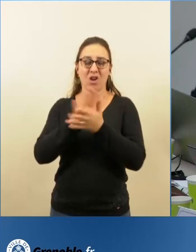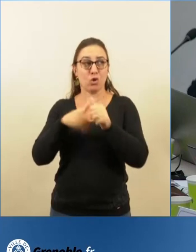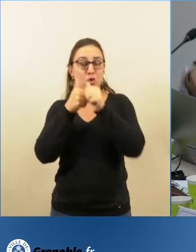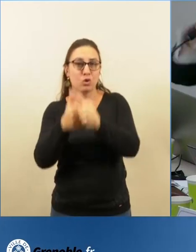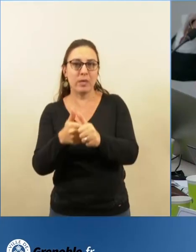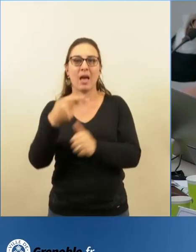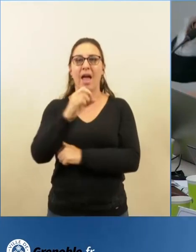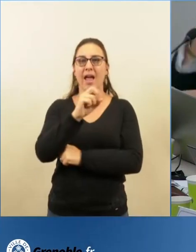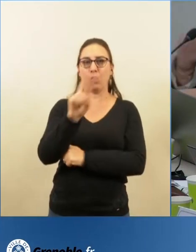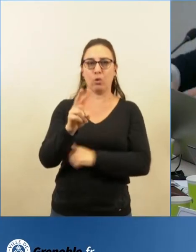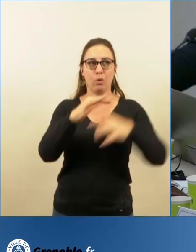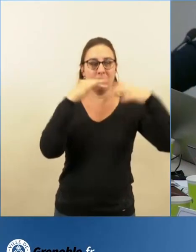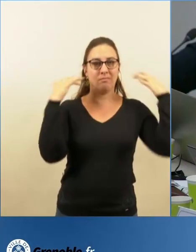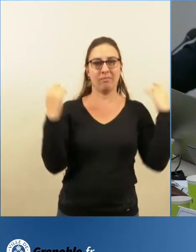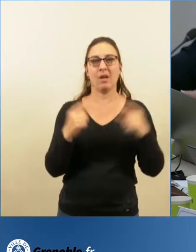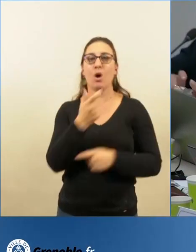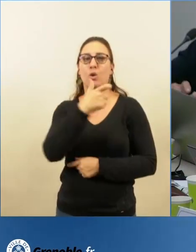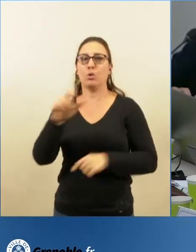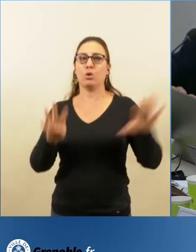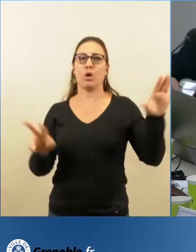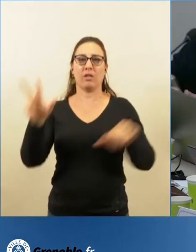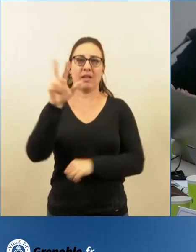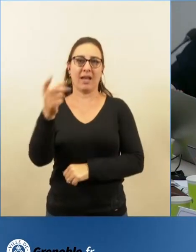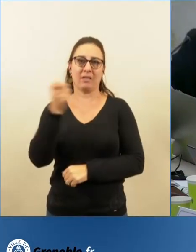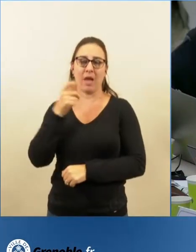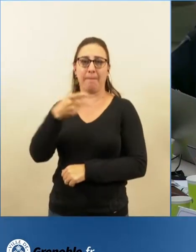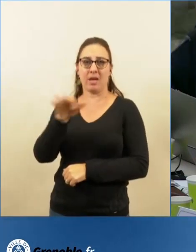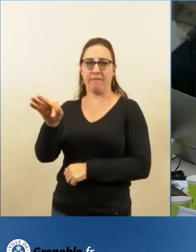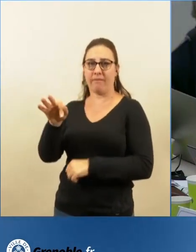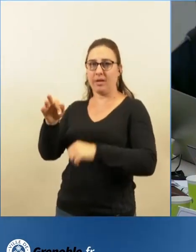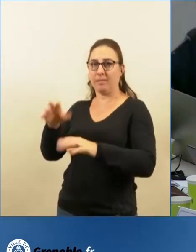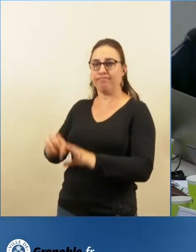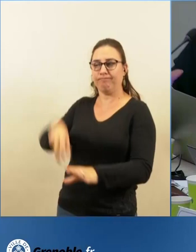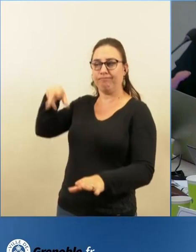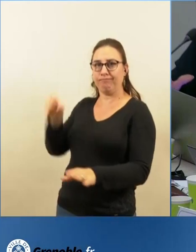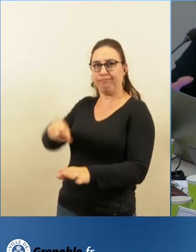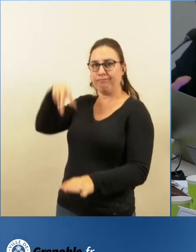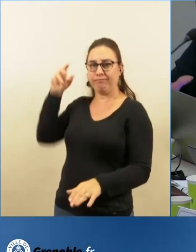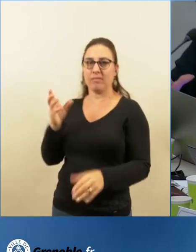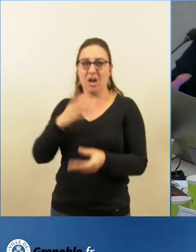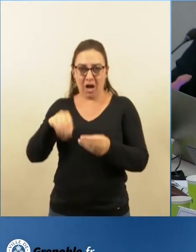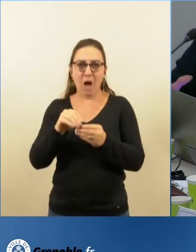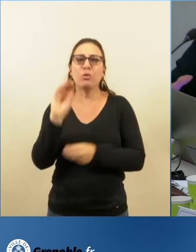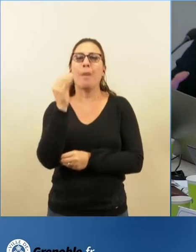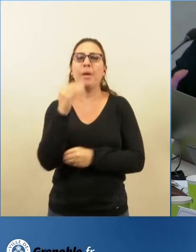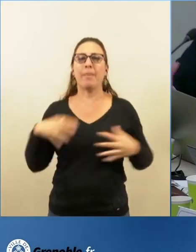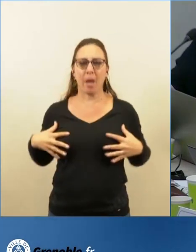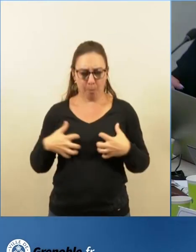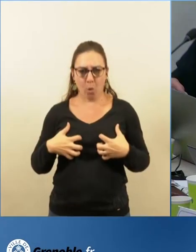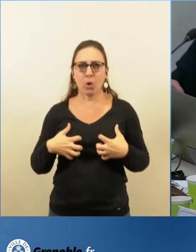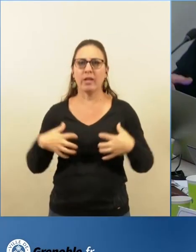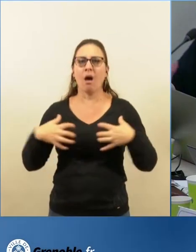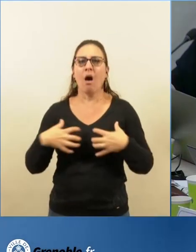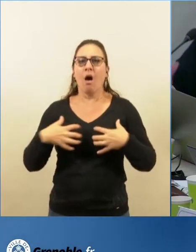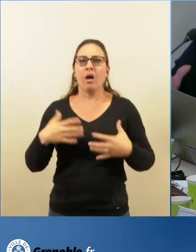oxydes d'azote et 293 à l'exposition aux particules fines auquel s'ajoute des bronchiolites à répétition chez les jeunes et très